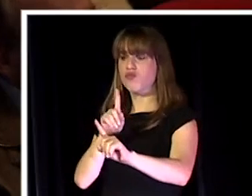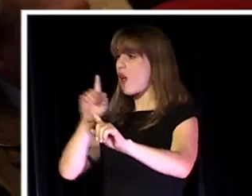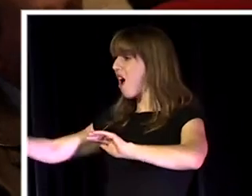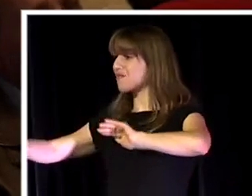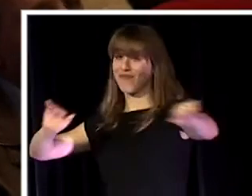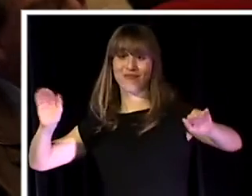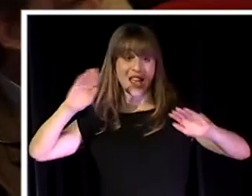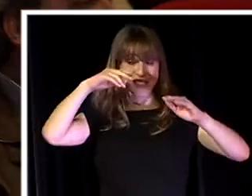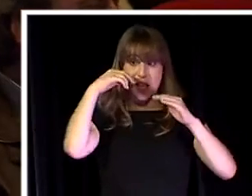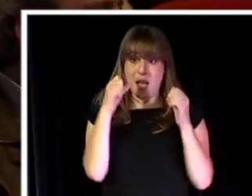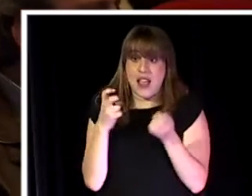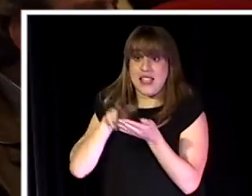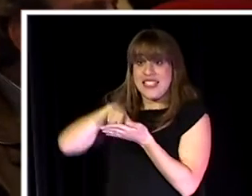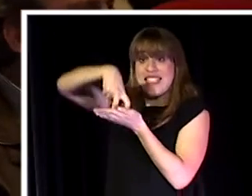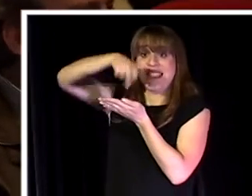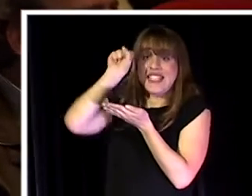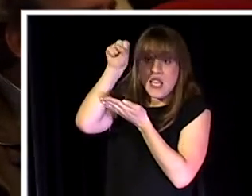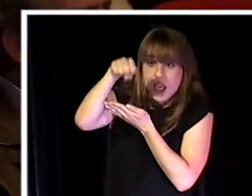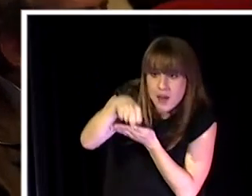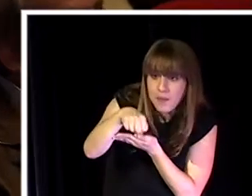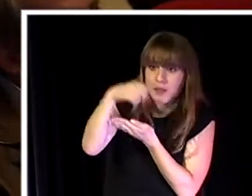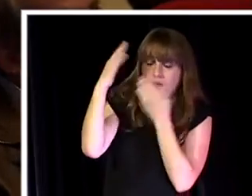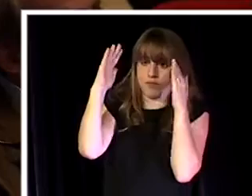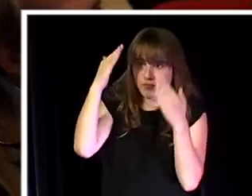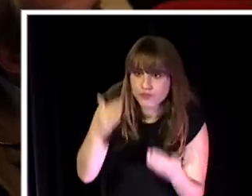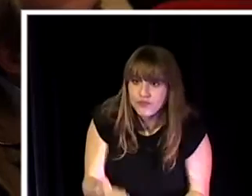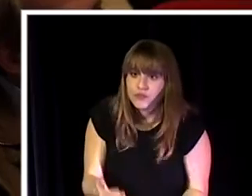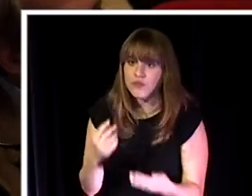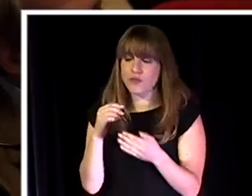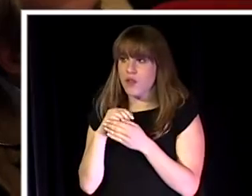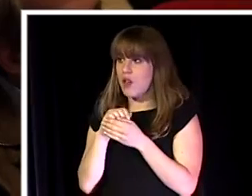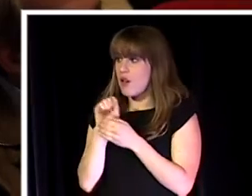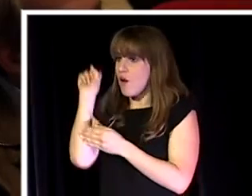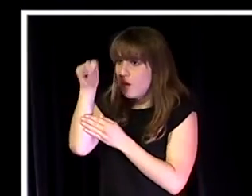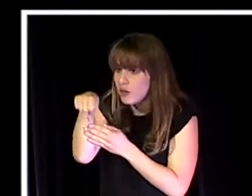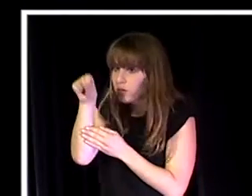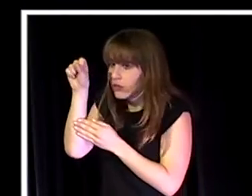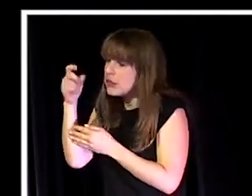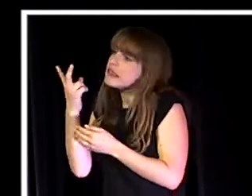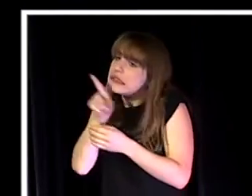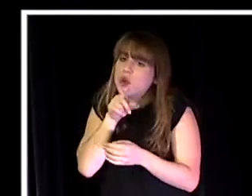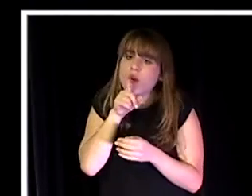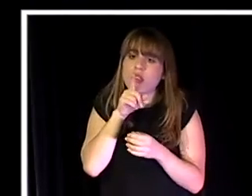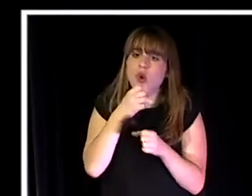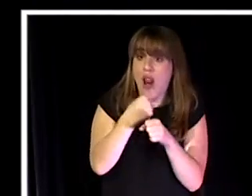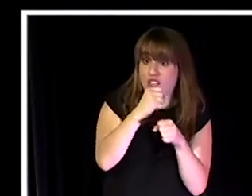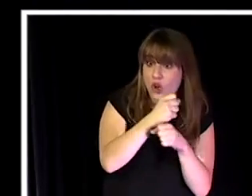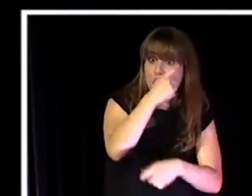χωριανούς να σκύψουν και να υποκληθούν μπροστά στον άρχοντα. Υποκλίνεται και ο λιθοξόος που ήταν